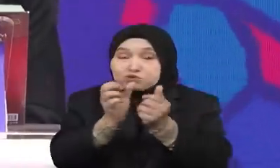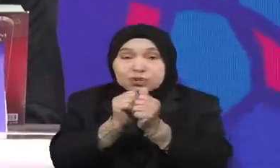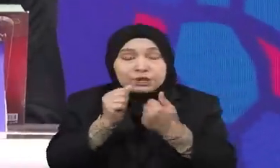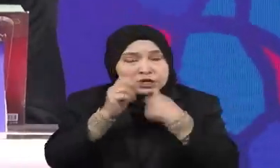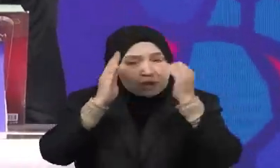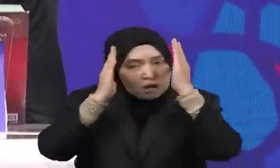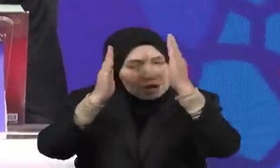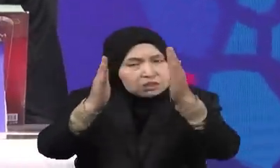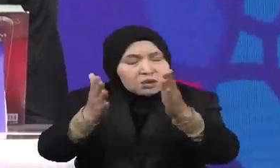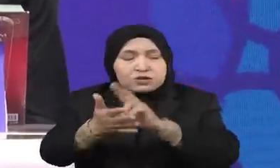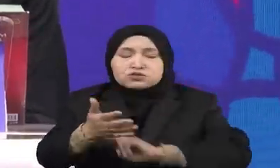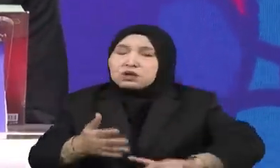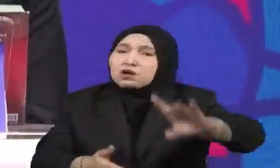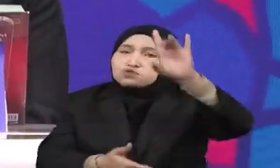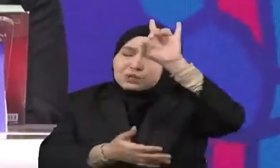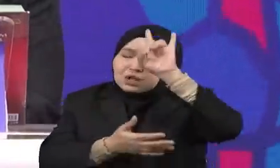hayati bacaannya